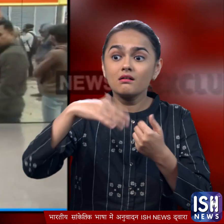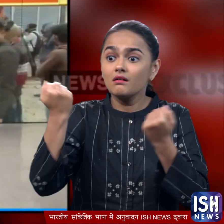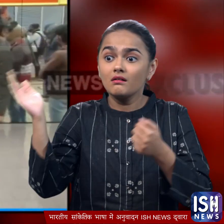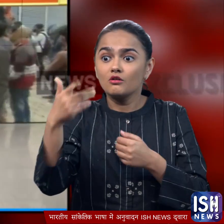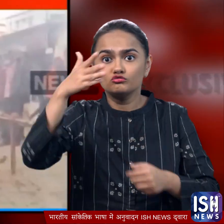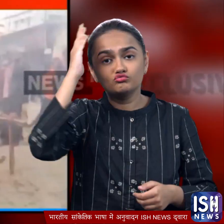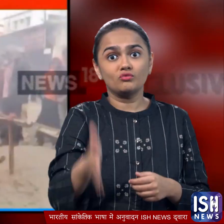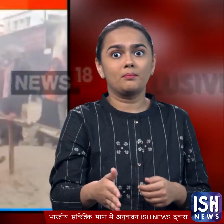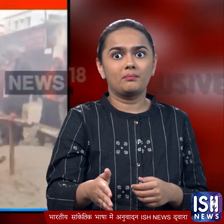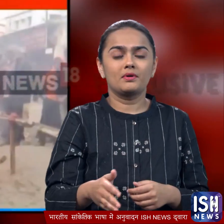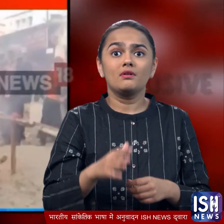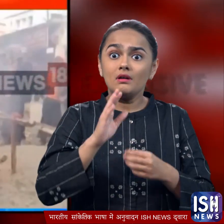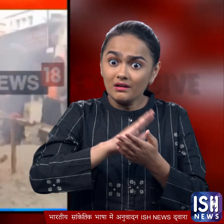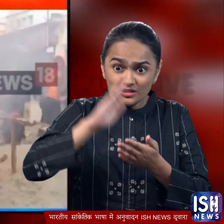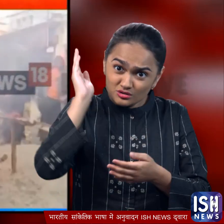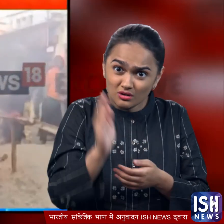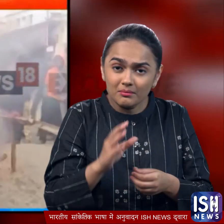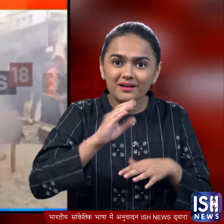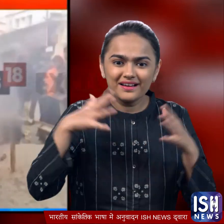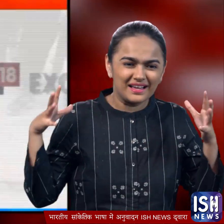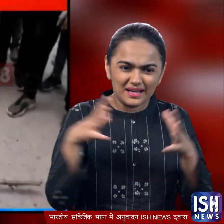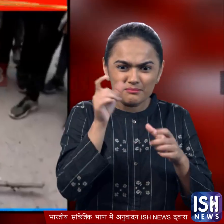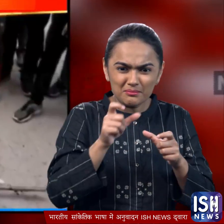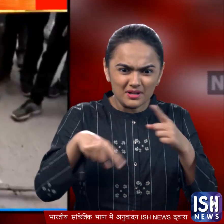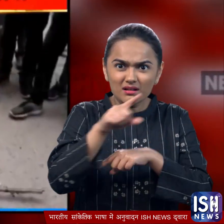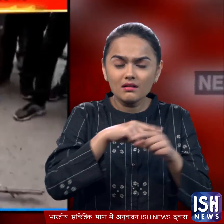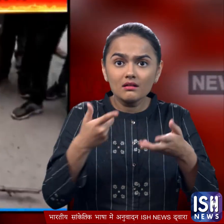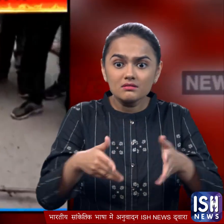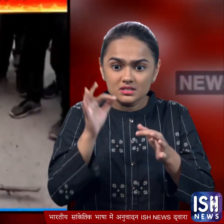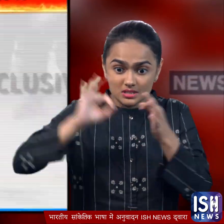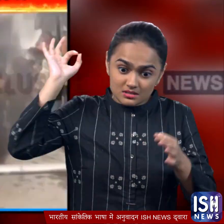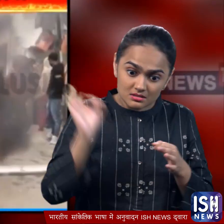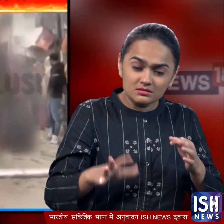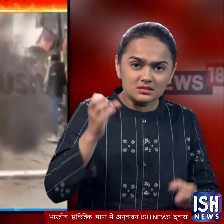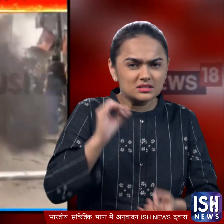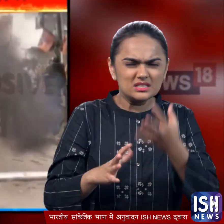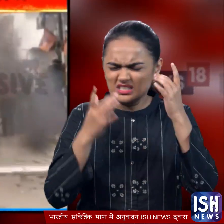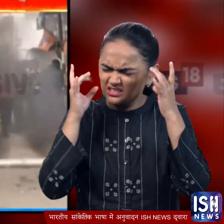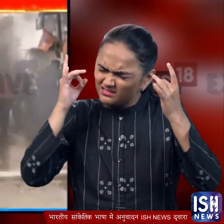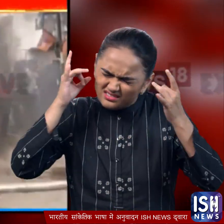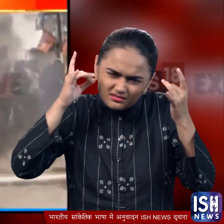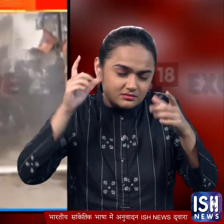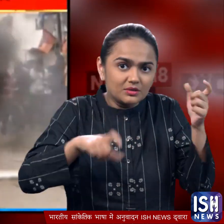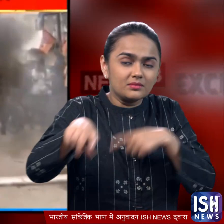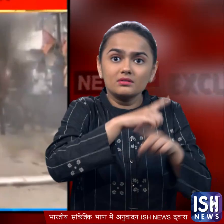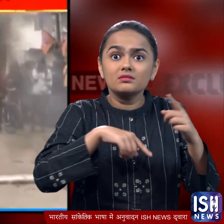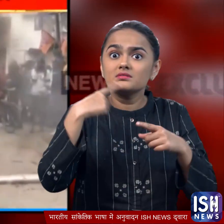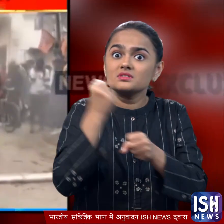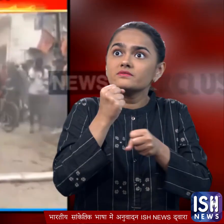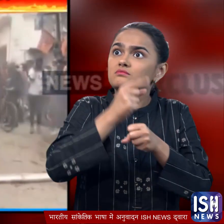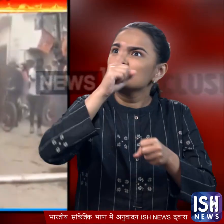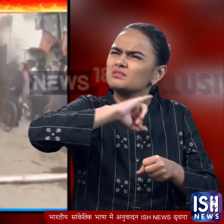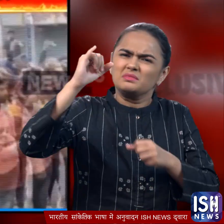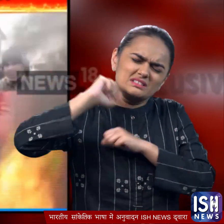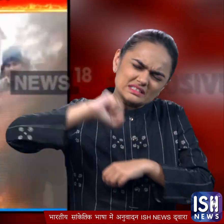जाम कर दिया और भीड़ में शामिल कुछ लोगों ने बीच सड़क पर आगजनी भी की। सड़क को जैम कर गुस्साई भीड़ ने प्रशासन के खिलाफ